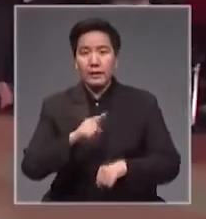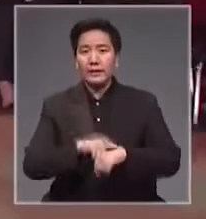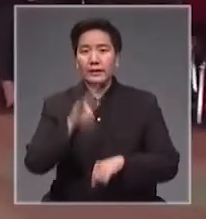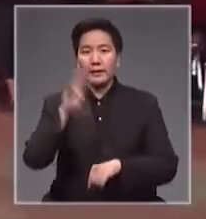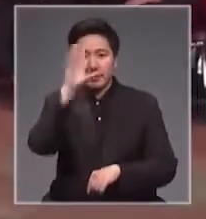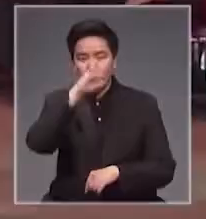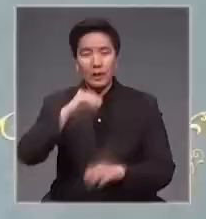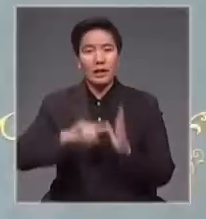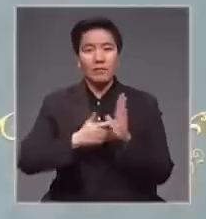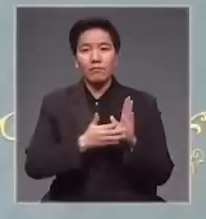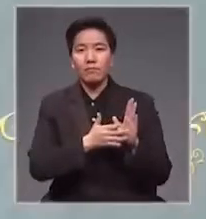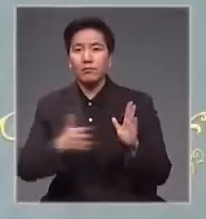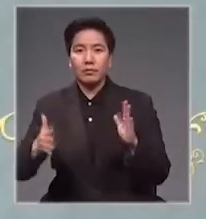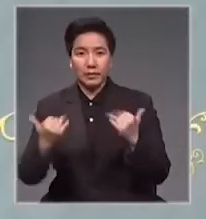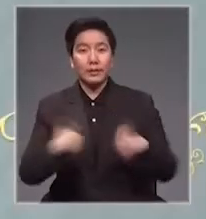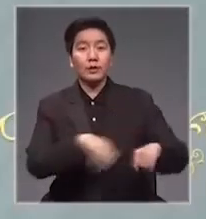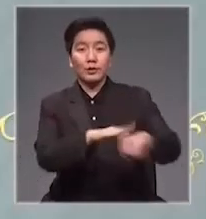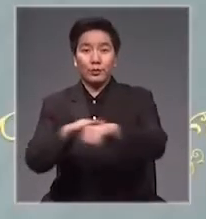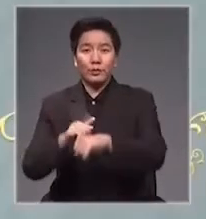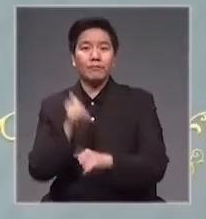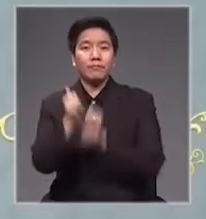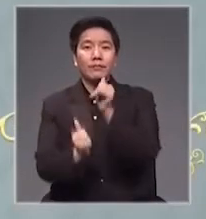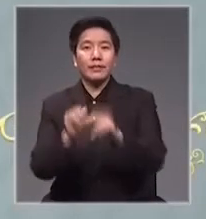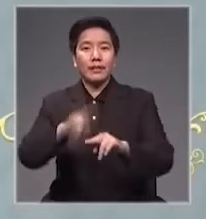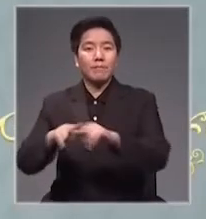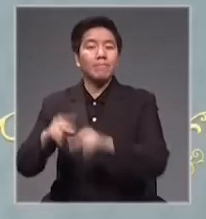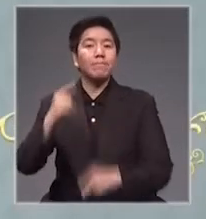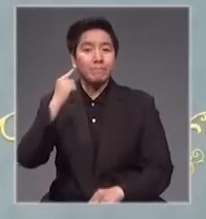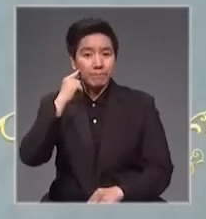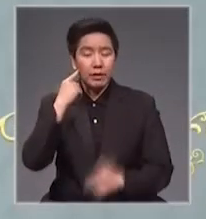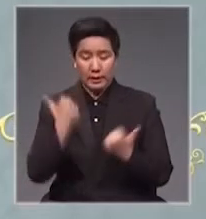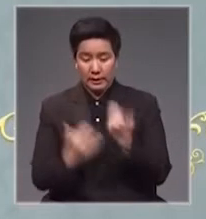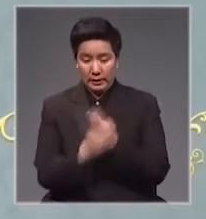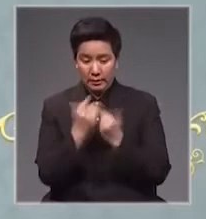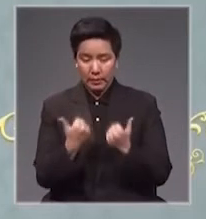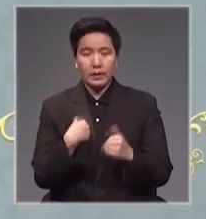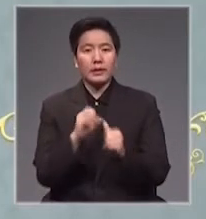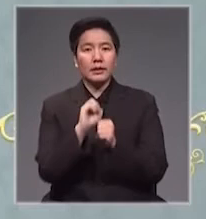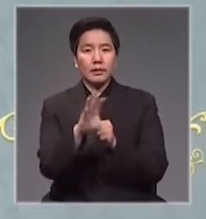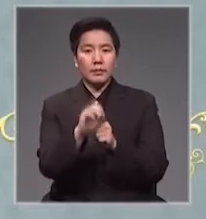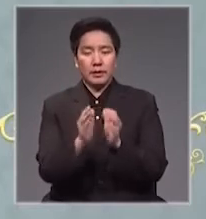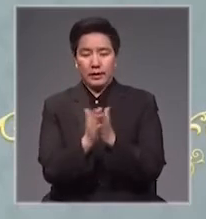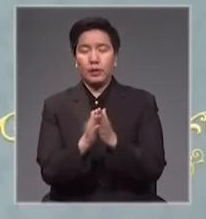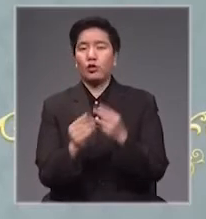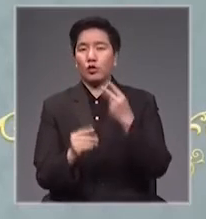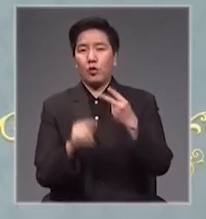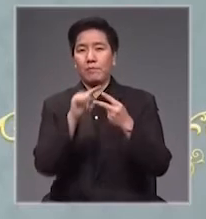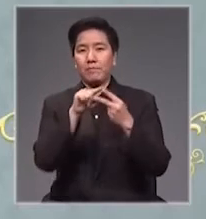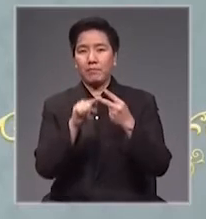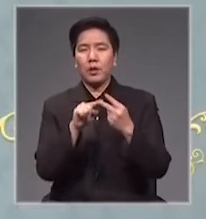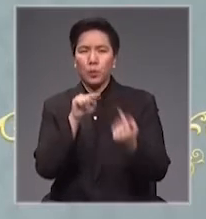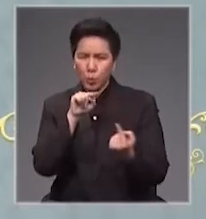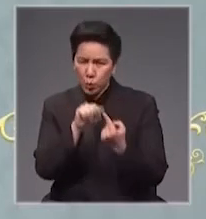ชิญชวนทุกท่านนะครับพี่น้องประชาชนครับสัปดาห์นี้ผมขอแนะนำหนังสือ2 เล่มซึ่งเห็นว่าเหมาะสมกับสังคมไท